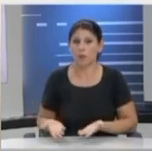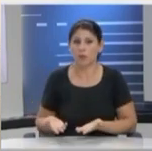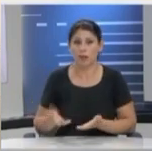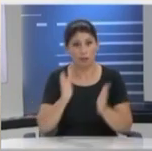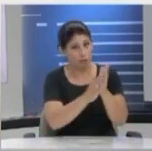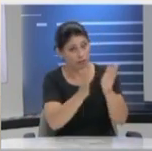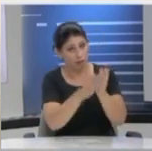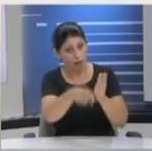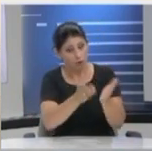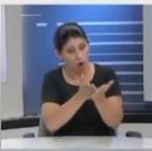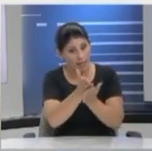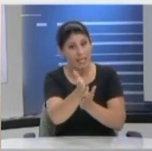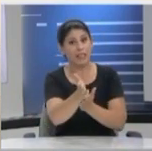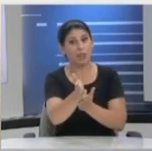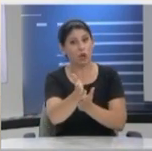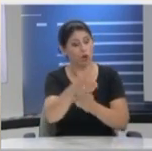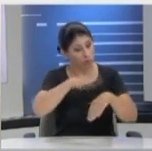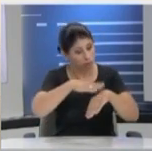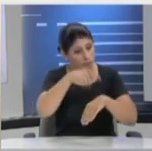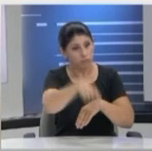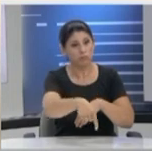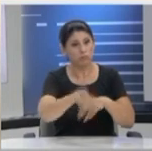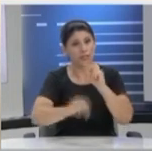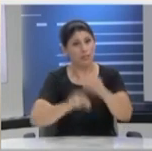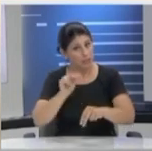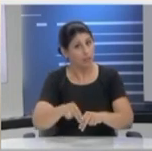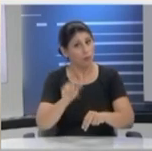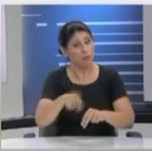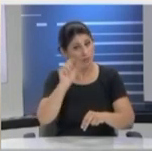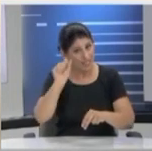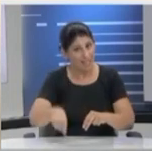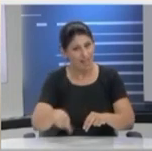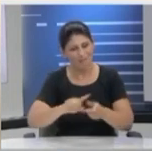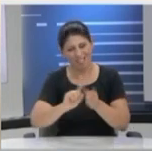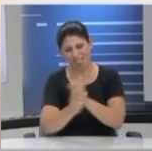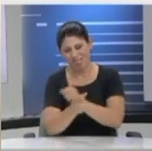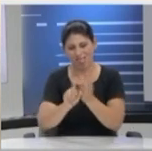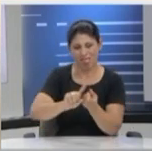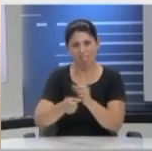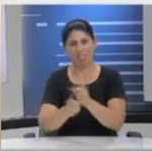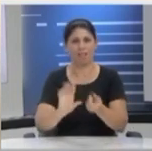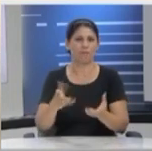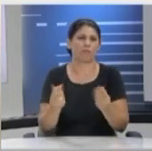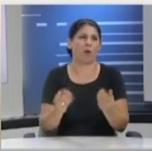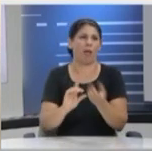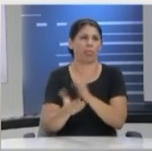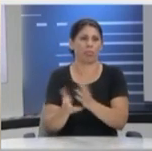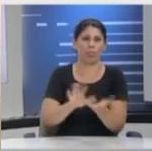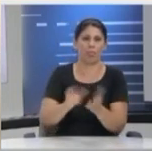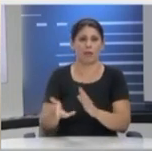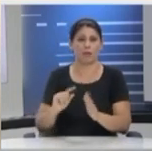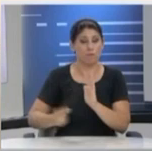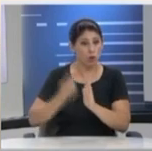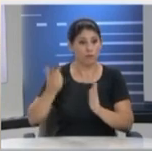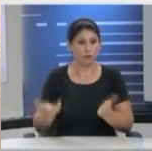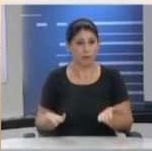τον εγκληματία ή τον ηθικό αυτούργο της ψήφου? Είναι λίγο αντιφατικά. Διέκρινα πολλές αντιφάσεις, κύριε Πρωθυπουργέ.